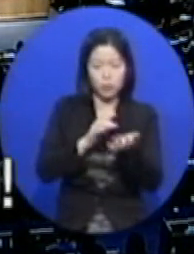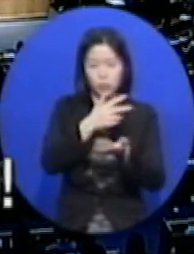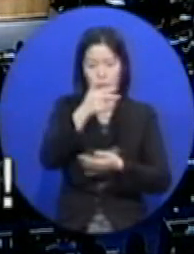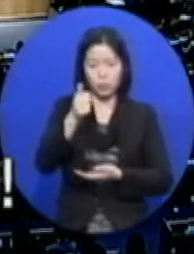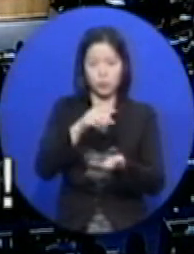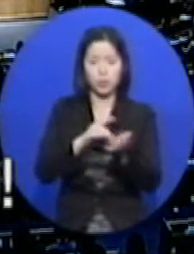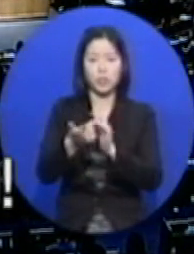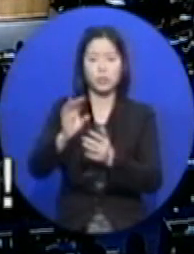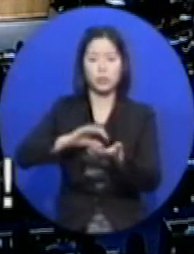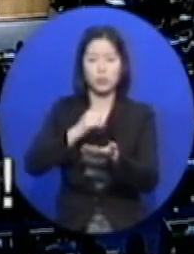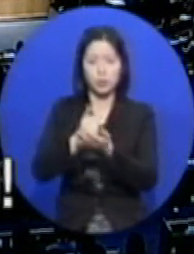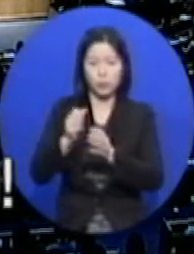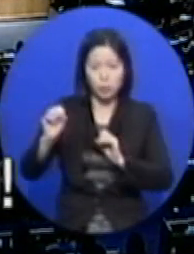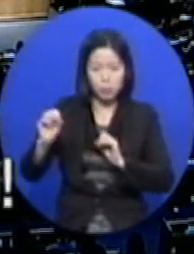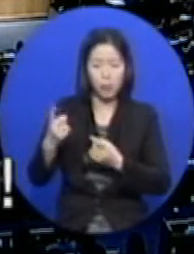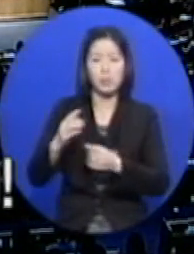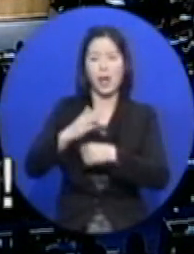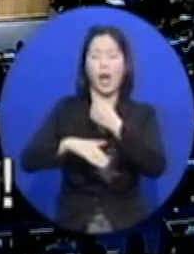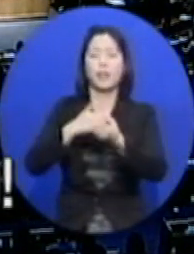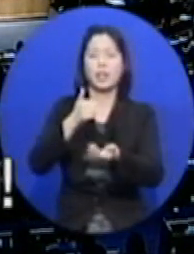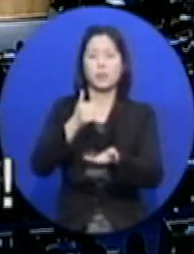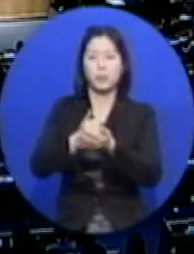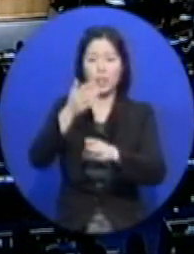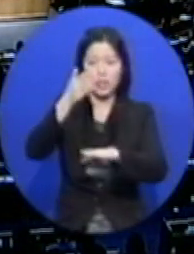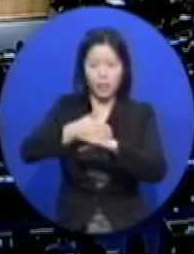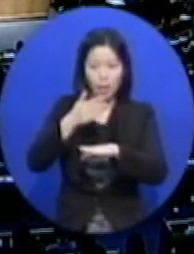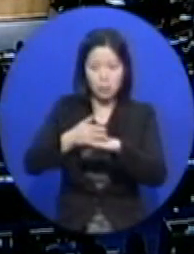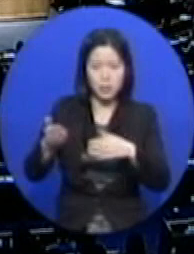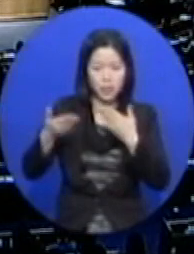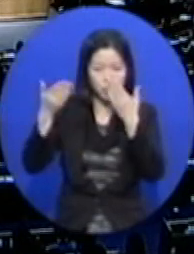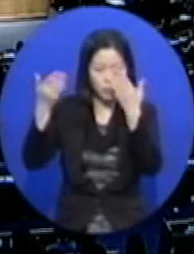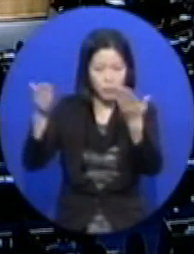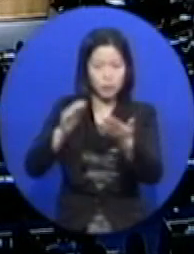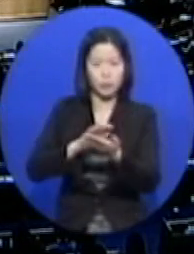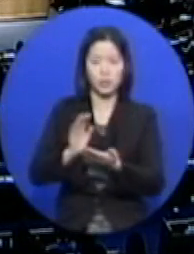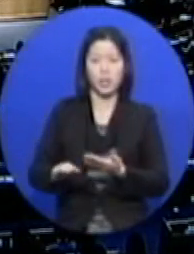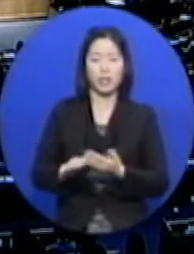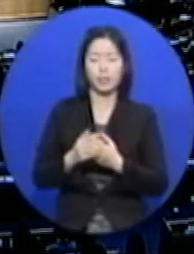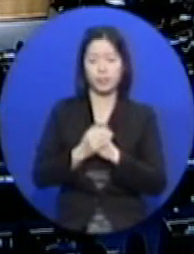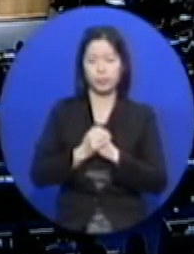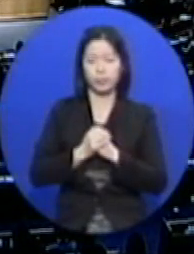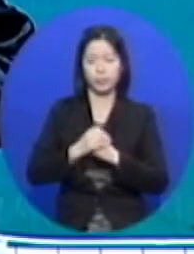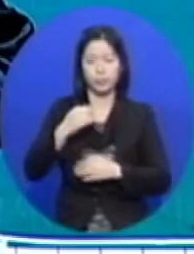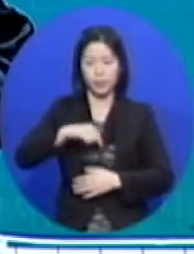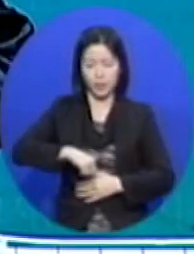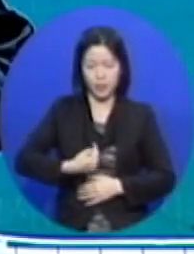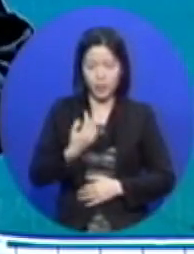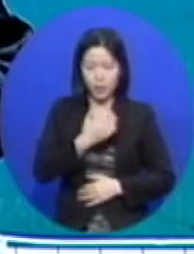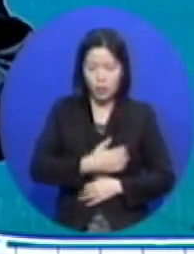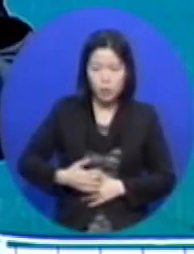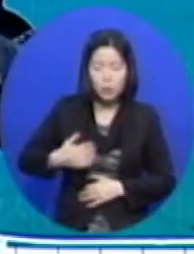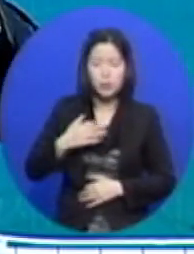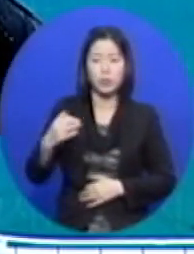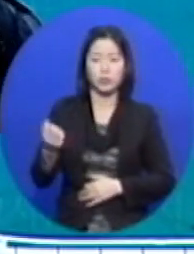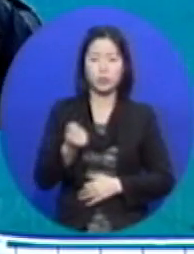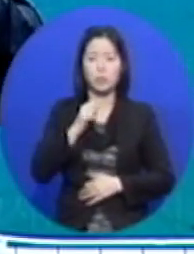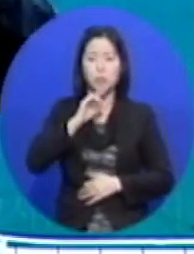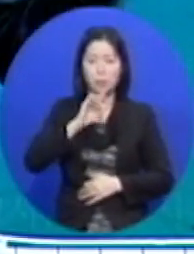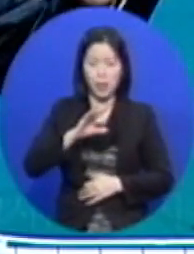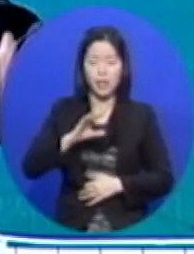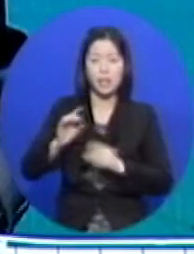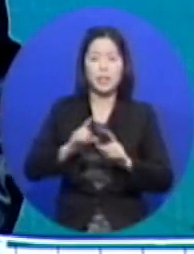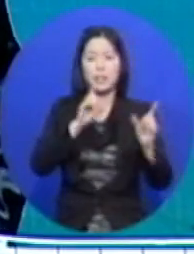말미암아 하나님께 감사한 일이다 자기의 육신으로 만 살았을 때는 자기는